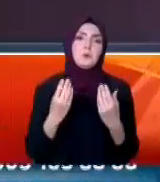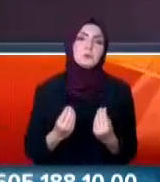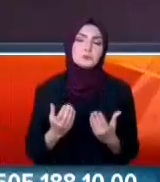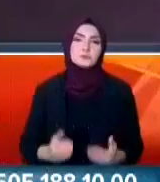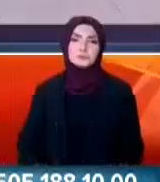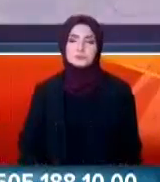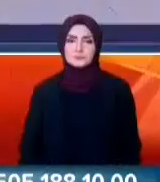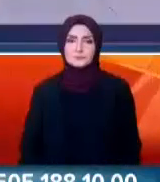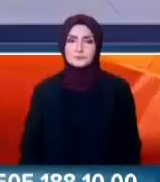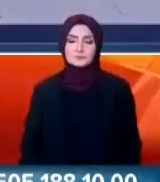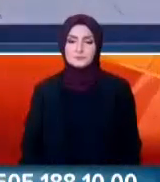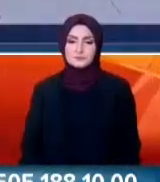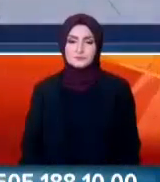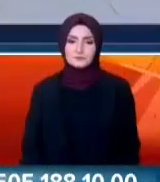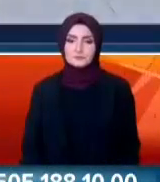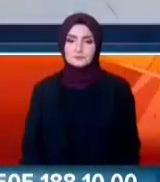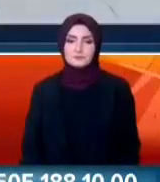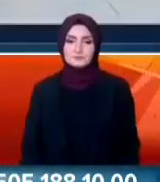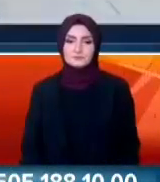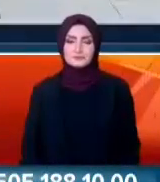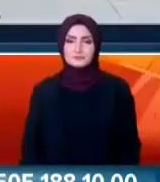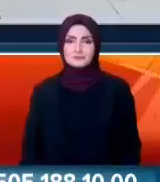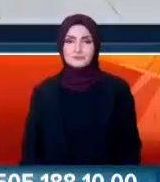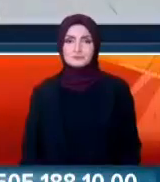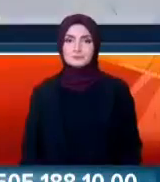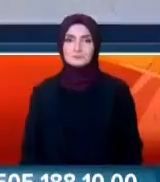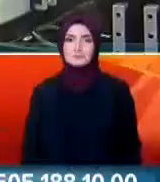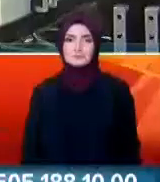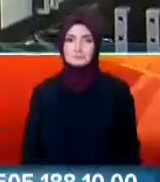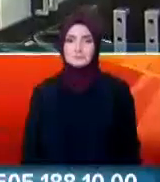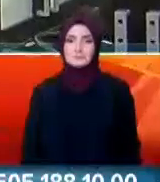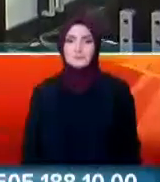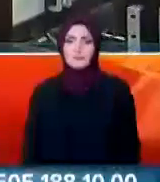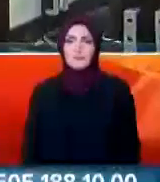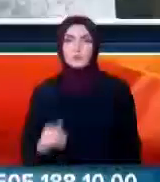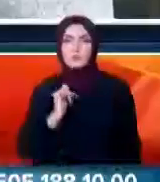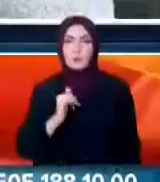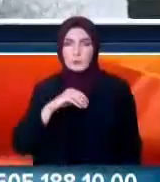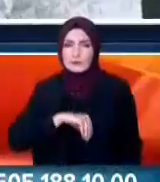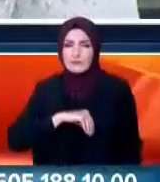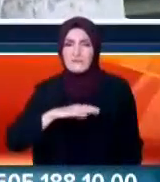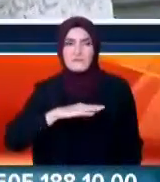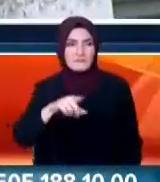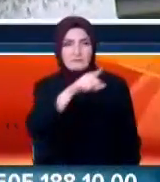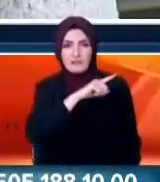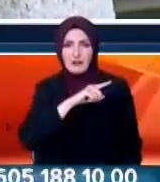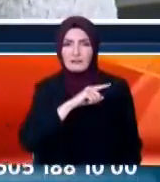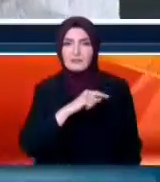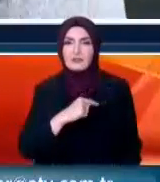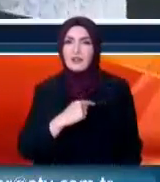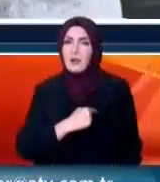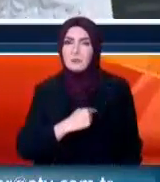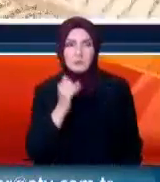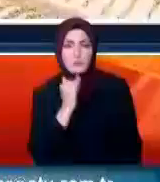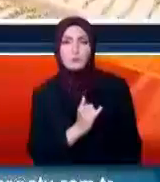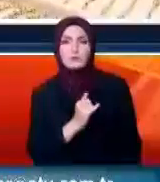Büyükçarşının tamamını ambulanslarla gelip almışlar. Tamamı Covid. Art niyetli, kötü niyetli, hatta kalbi bozuk bir insanın